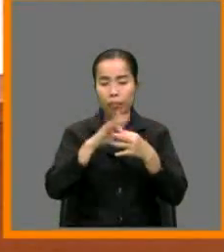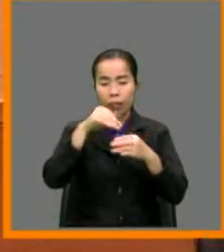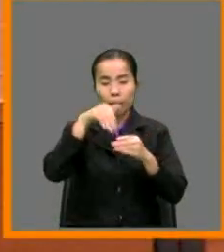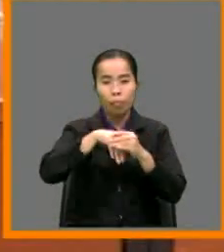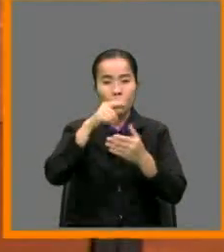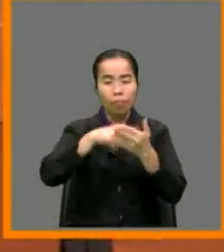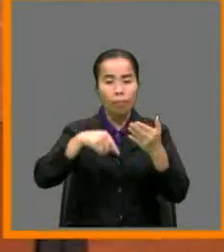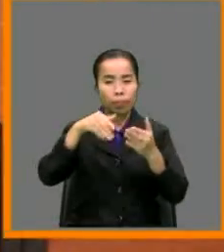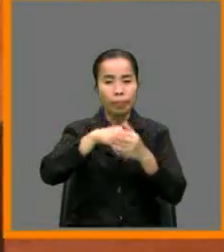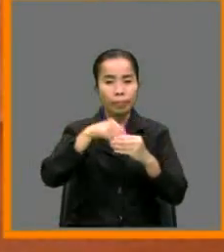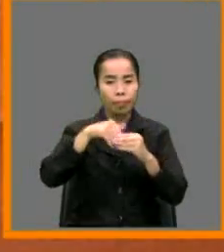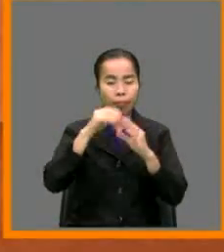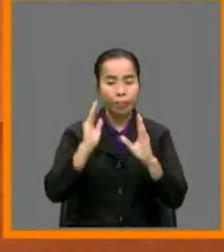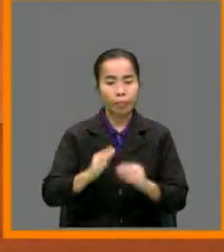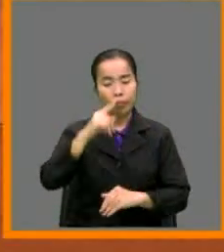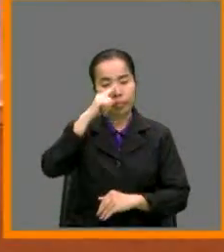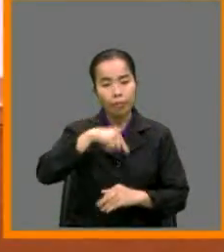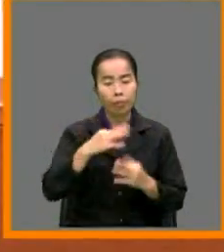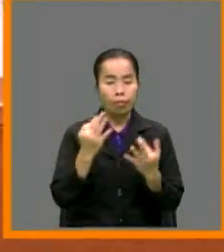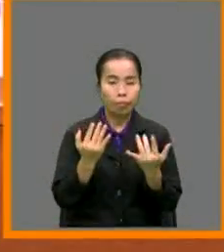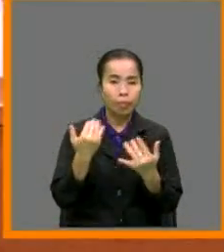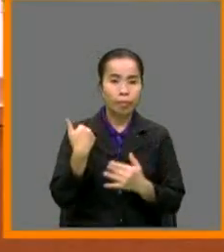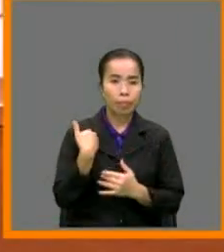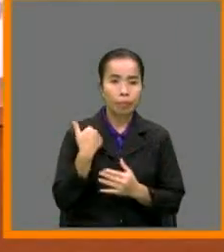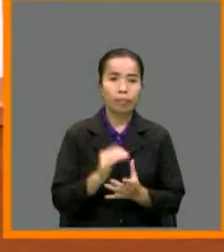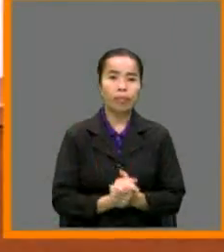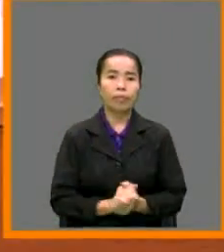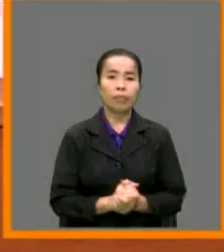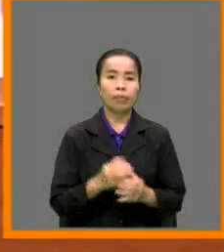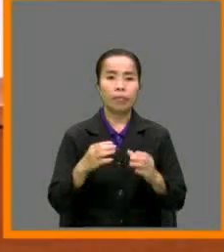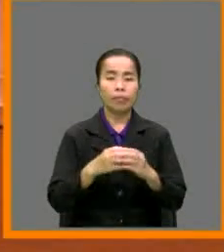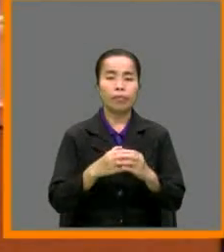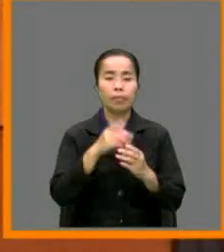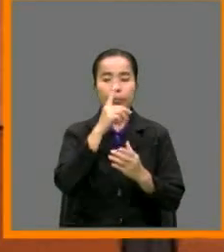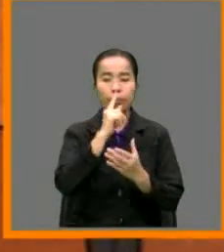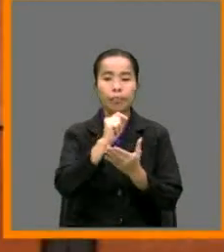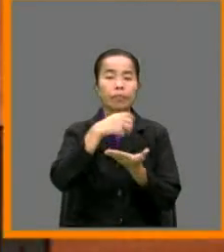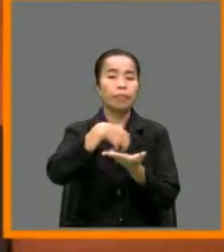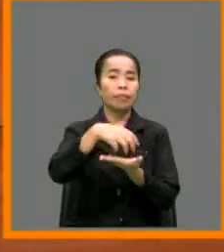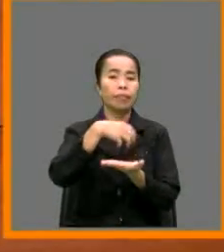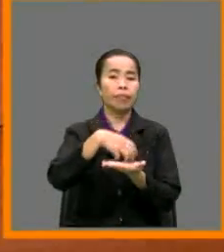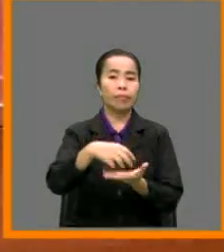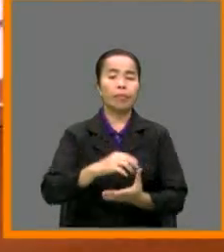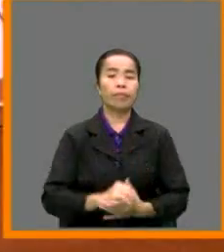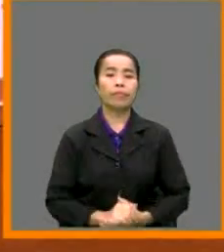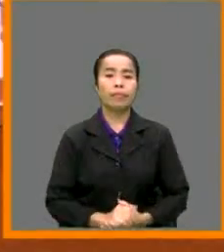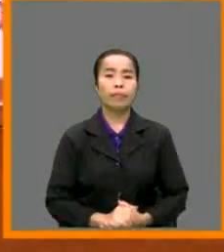ที่คนไทยต่างรอคอยทีมข่าว True for You รายงาน